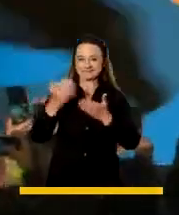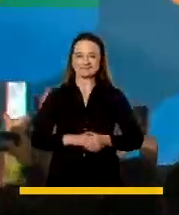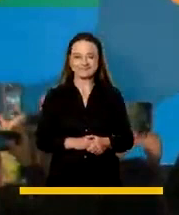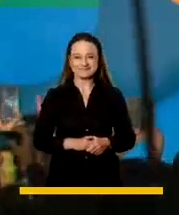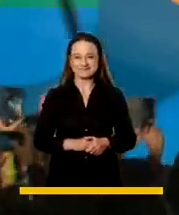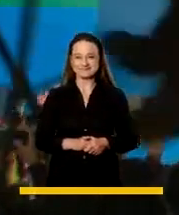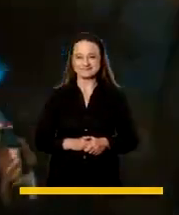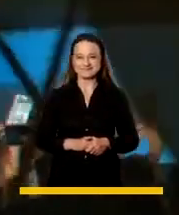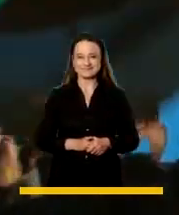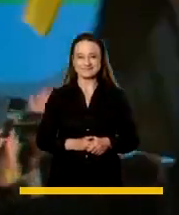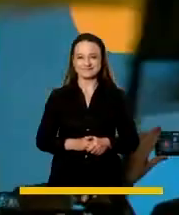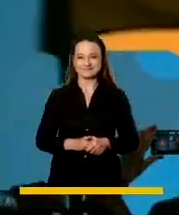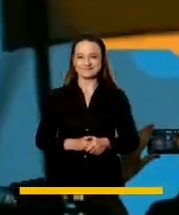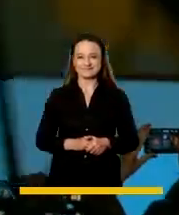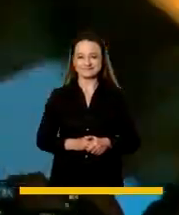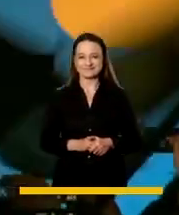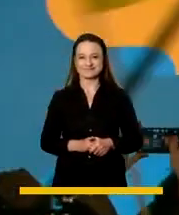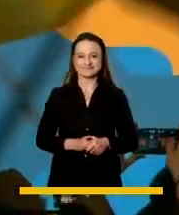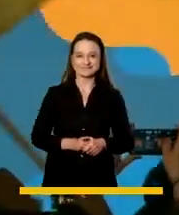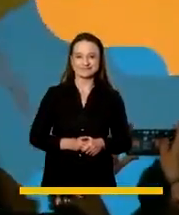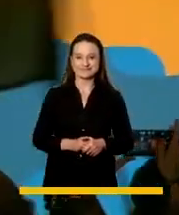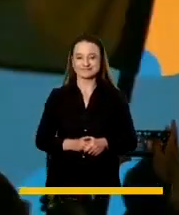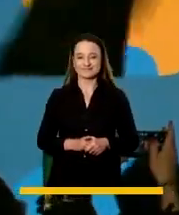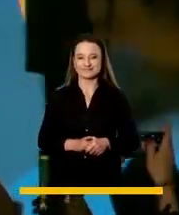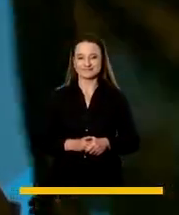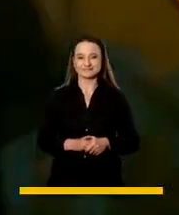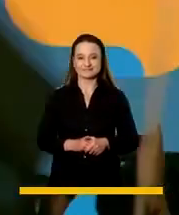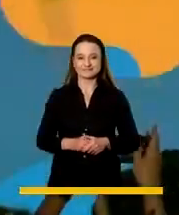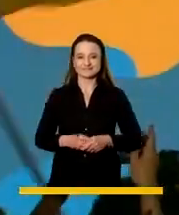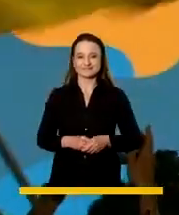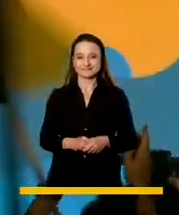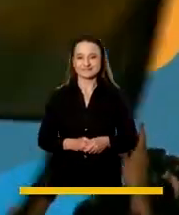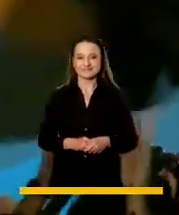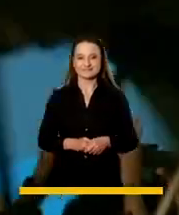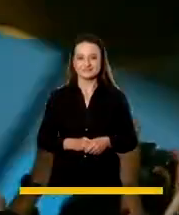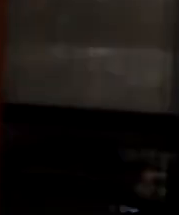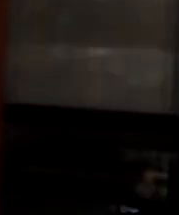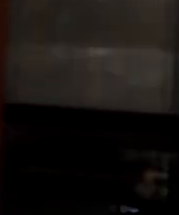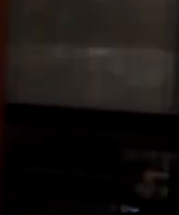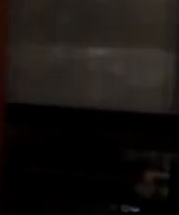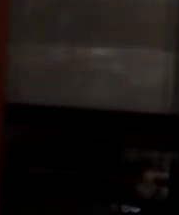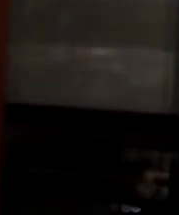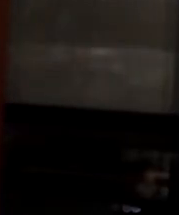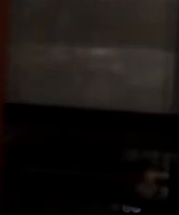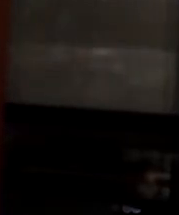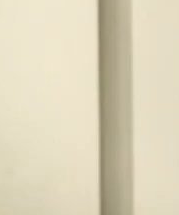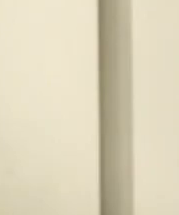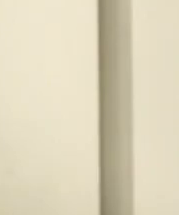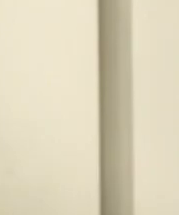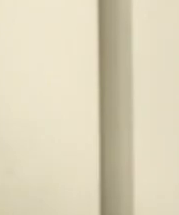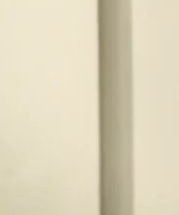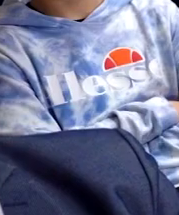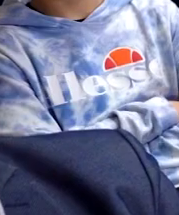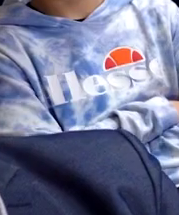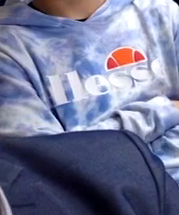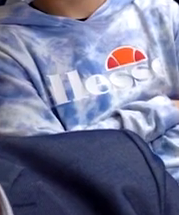meteoryty polityczne, bo one rozbłyskują, świecą jasno, ale raczej historycznie patrząc świecą krótko. Ten spontan, który był